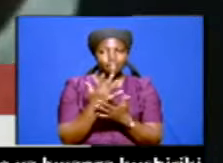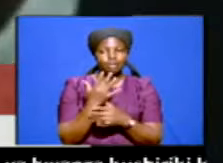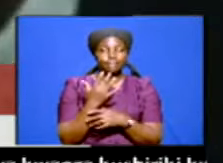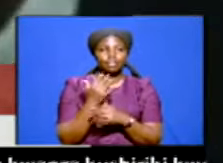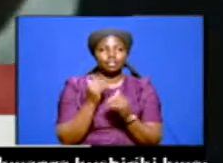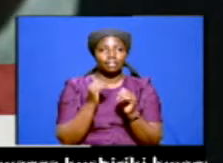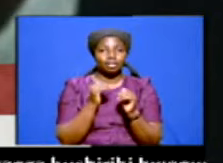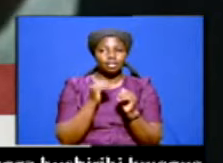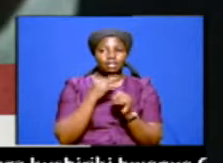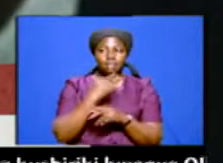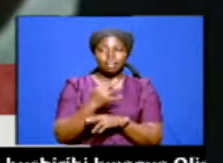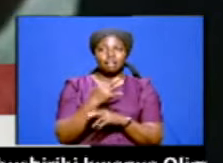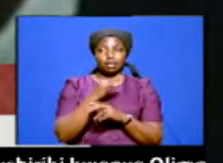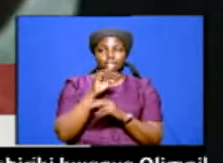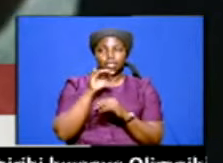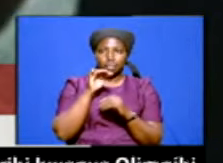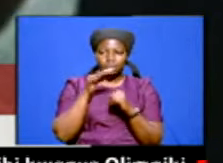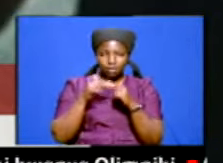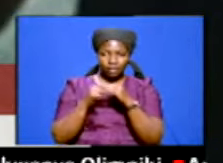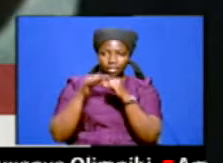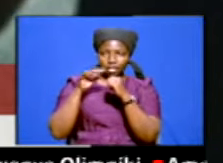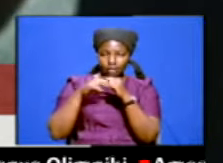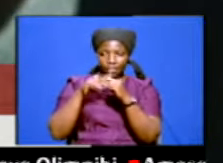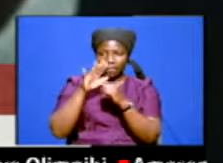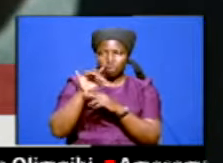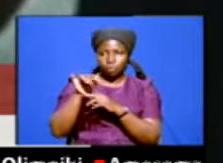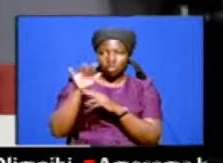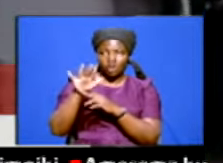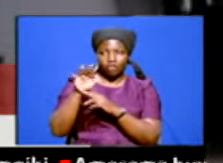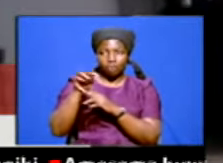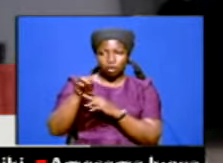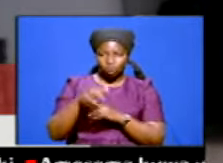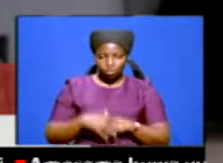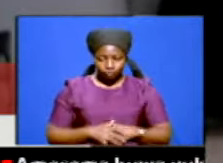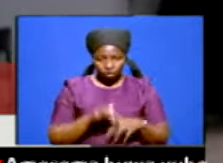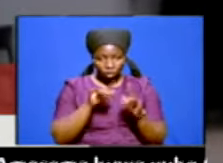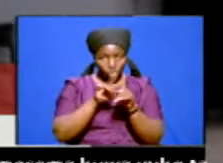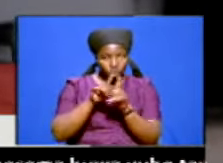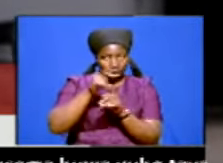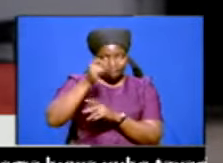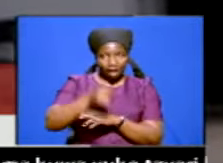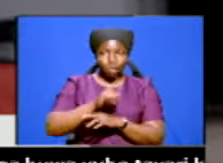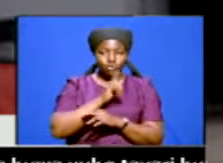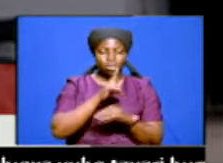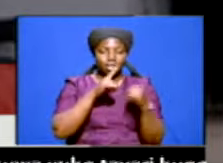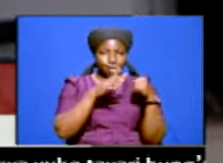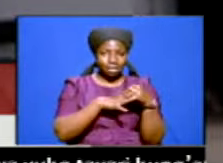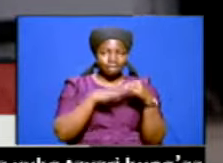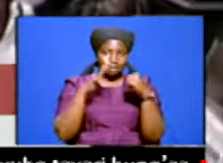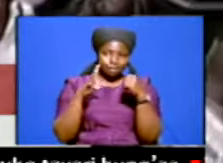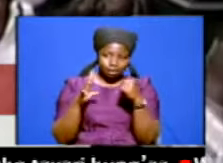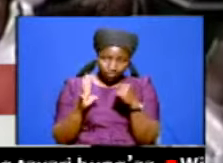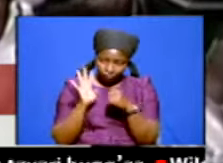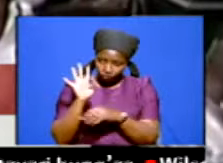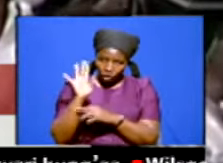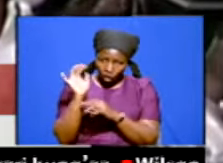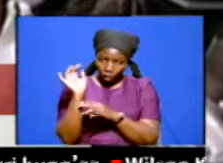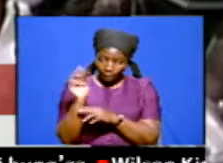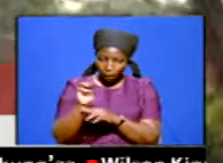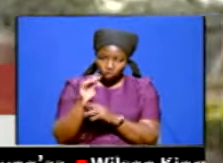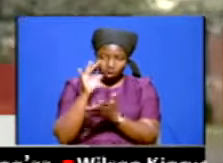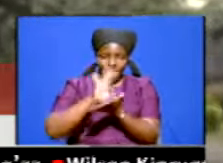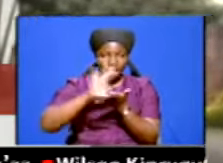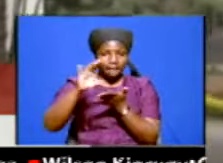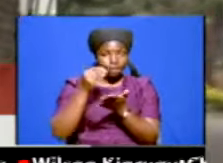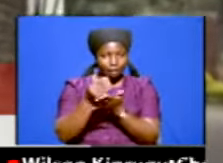374.5. Jaji James Wakiaga pia aliruhusu kusimamishwa kwa shilingi milioni 94 pesa taslimu zilizokuwa katika